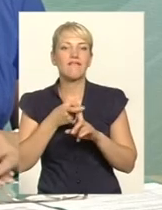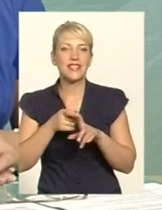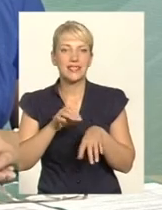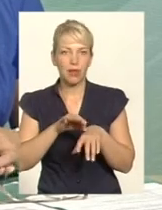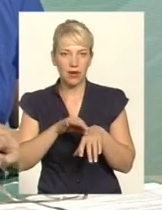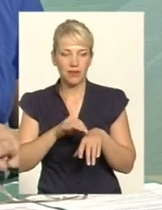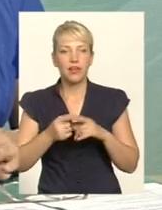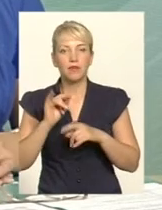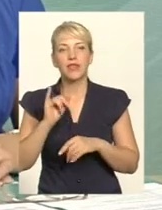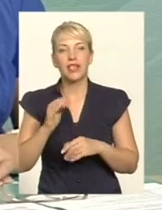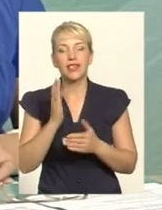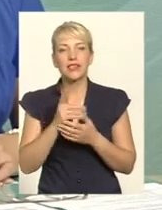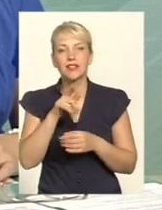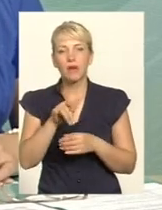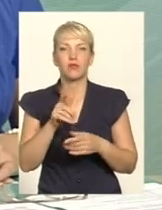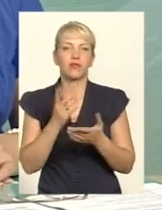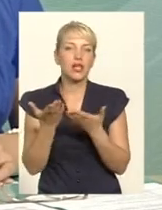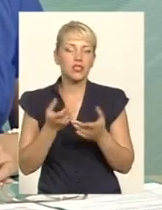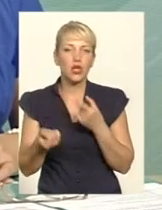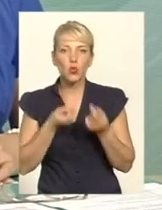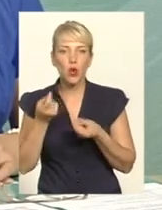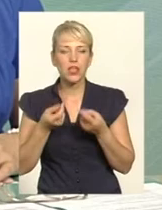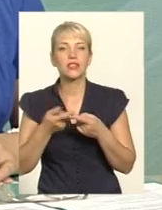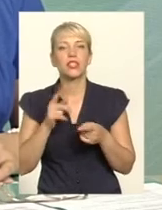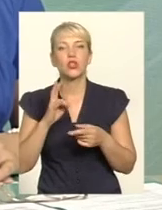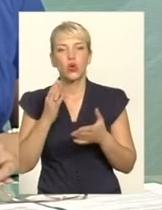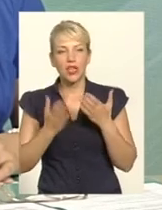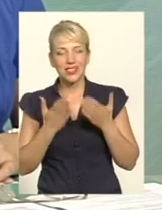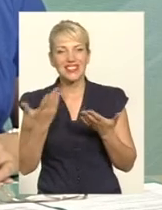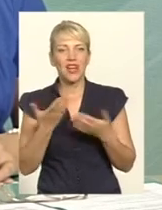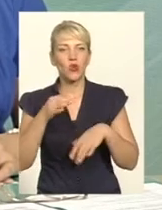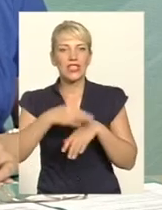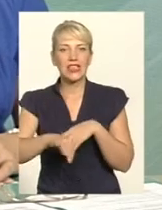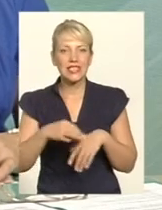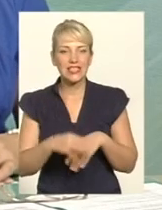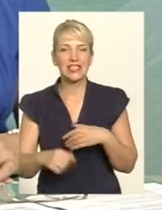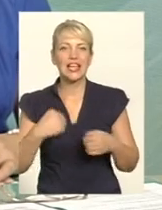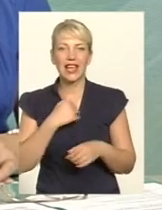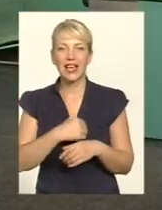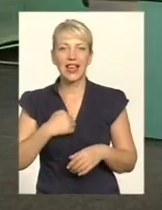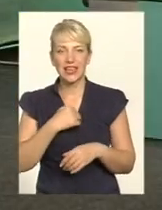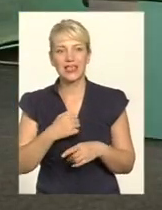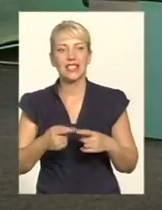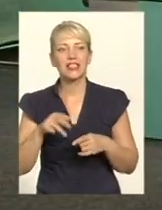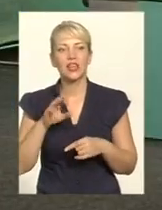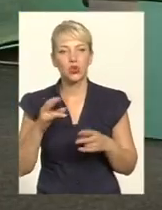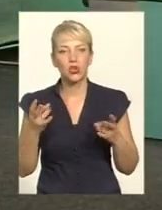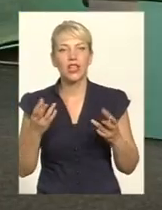есть нюансы, но все равно, если есть насилие в семье, если есть агрессия, то нужно, во всяком случае,